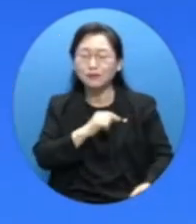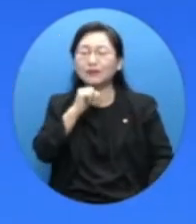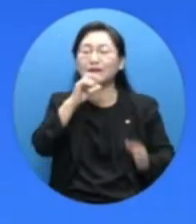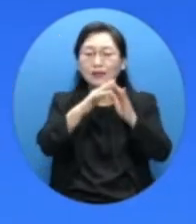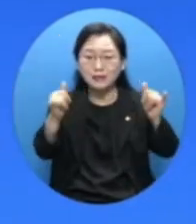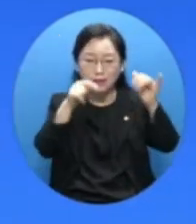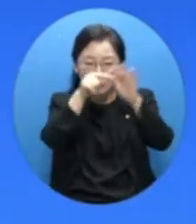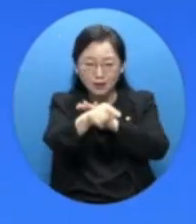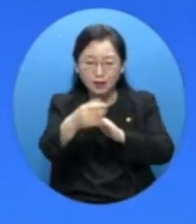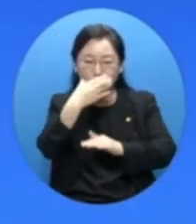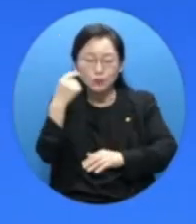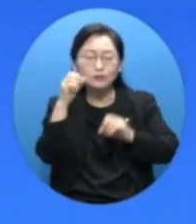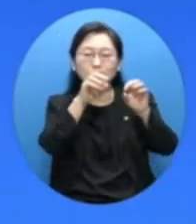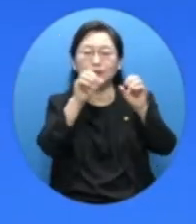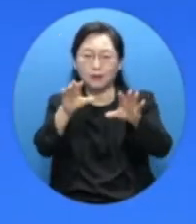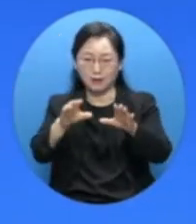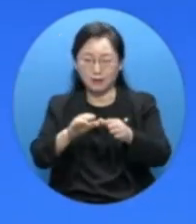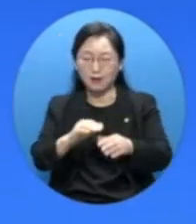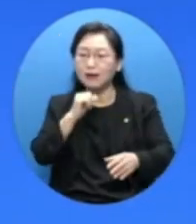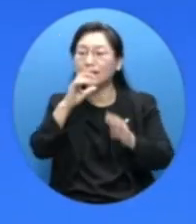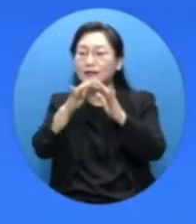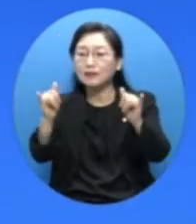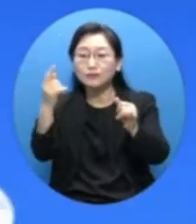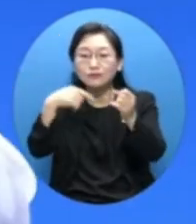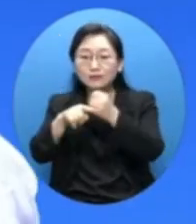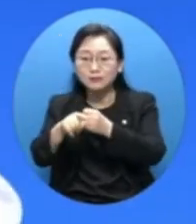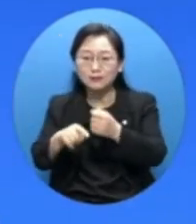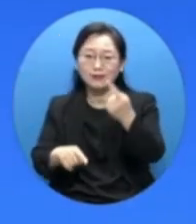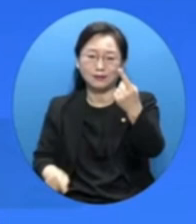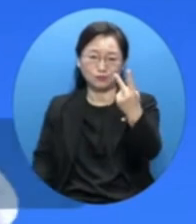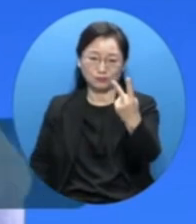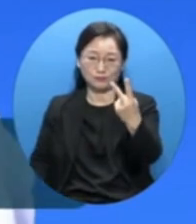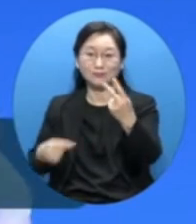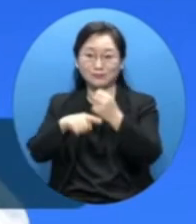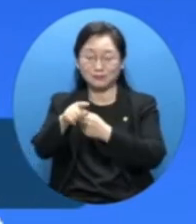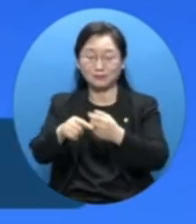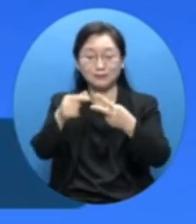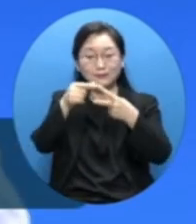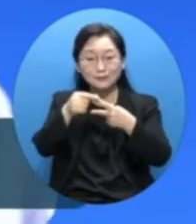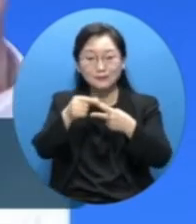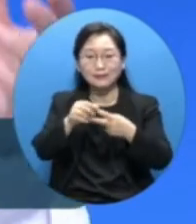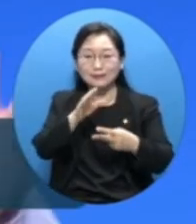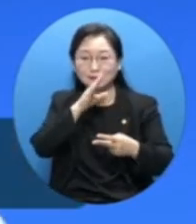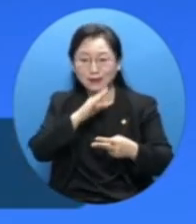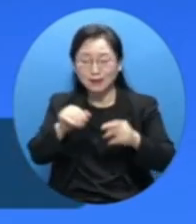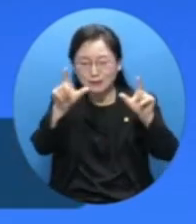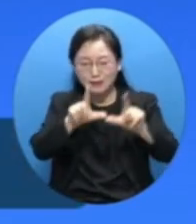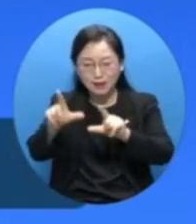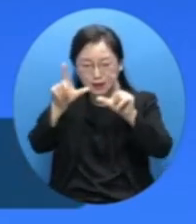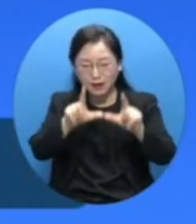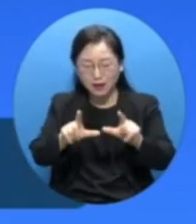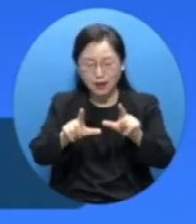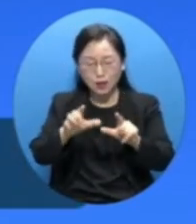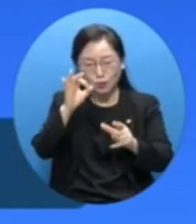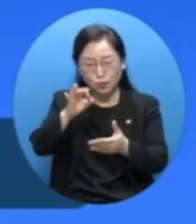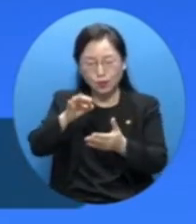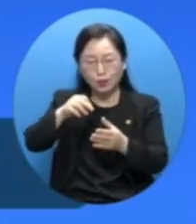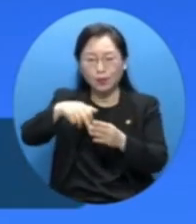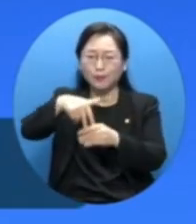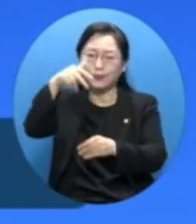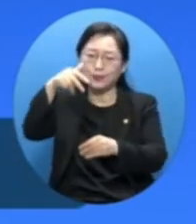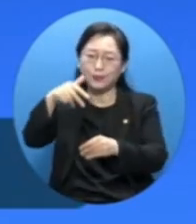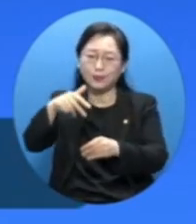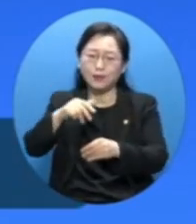자에게 복음을 전하게 하십니다. 여기 가난한 자라고 하는 것은 두 가지 의미가 있습니다. 실제로 생활적으로 어려워서 가진 것이 없어